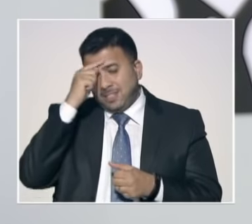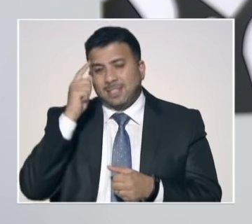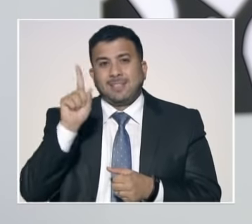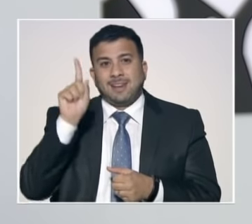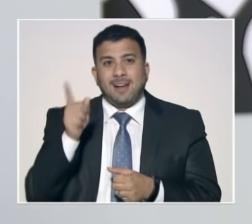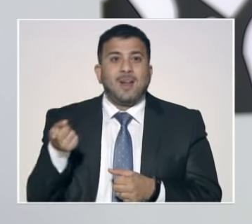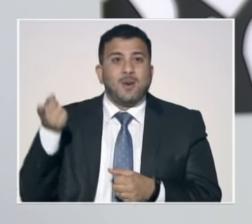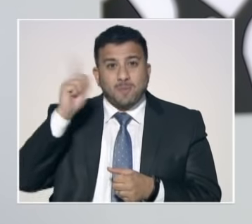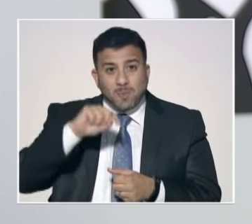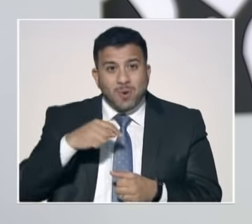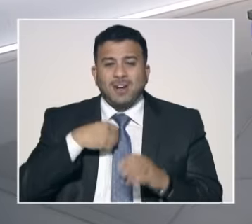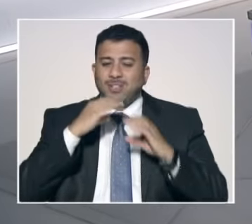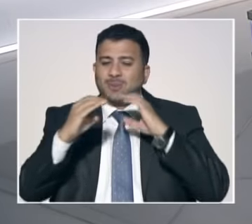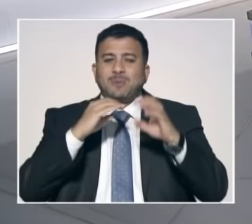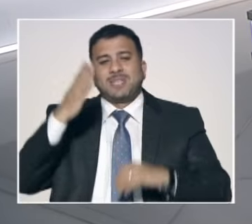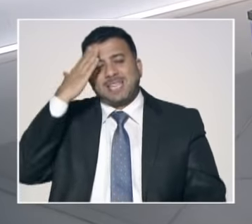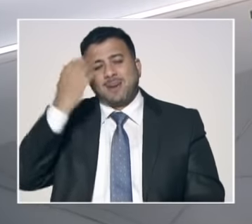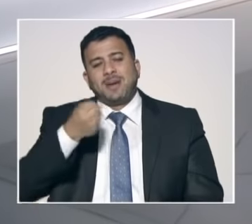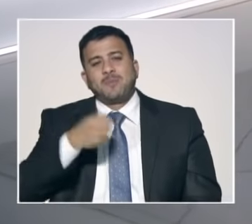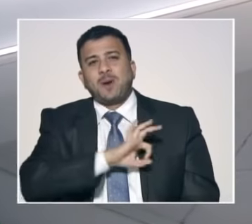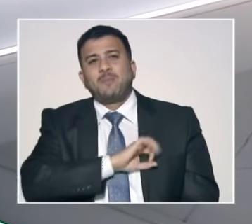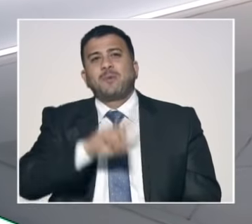اللقاء. السلام عليكم ورحمة الله وبركاته.